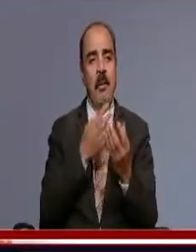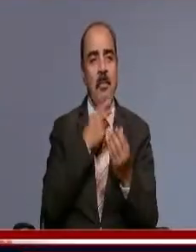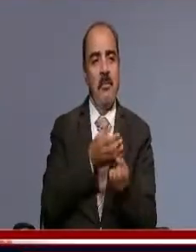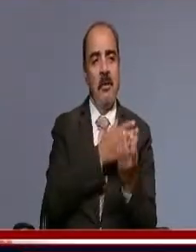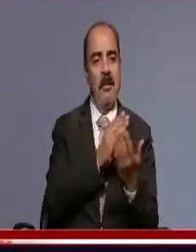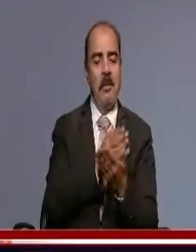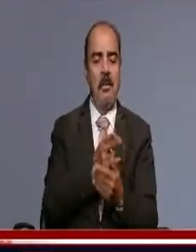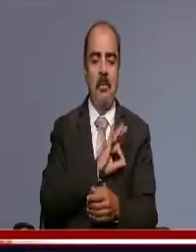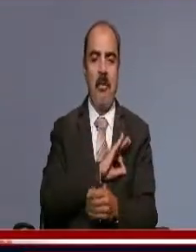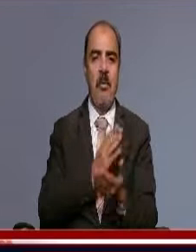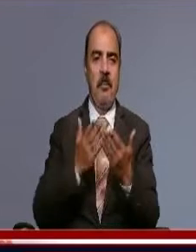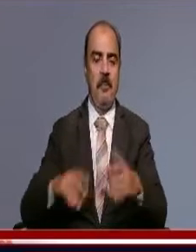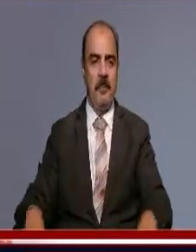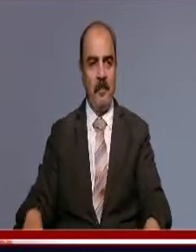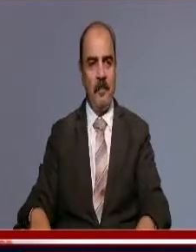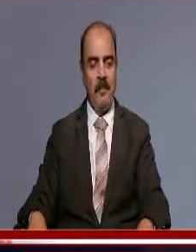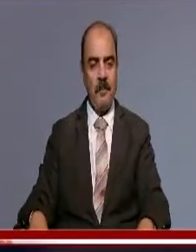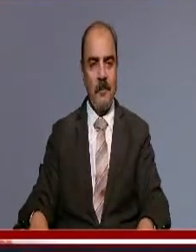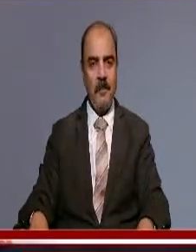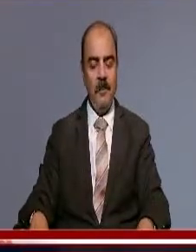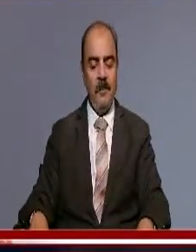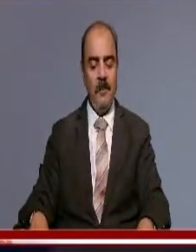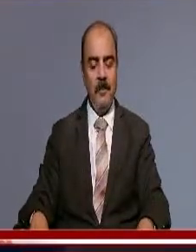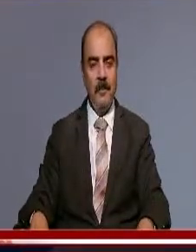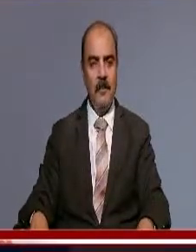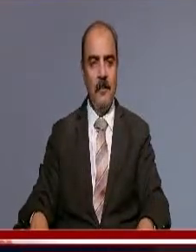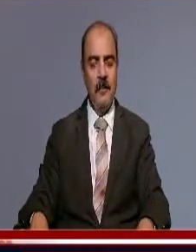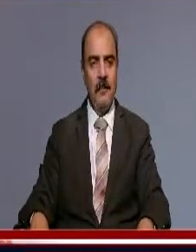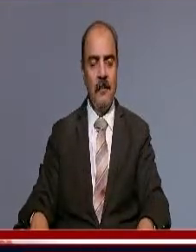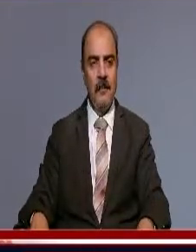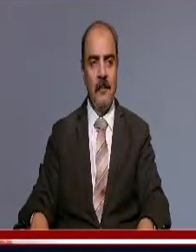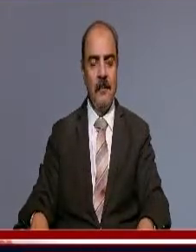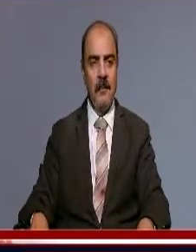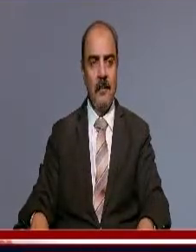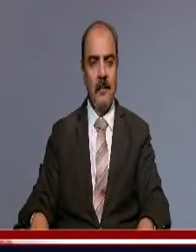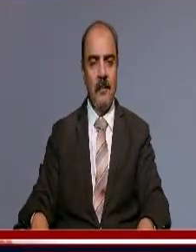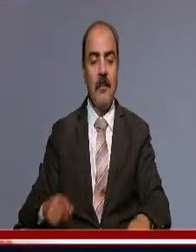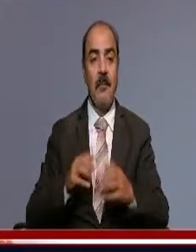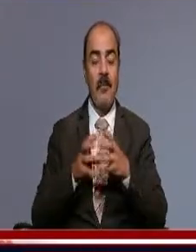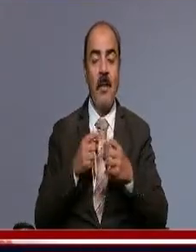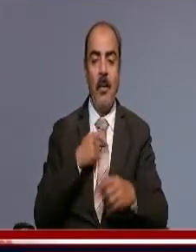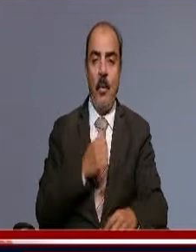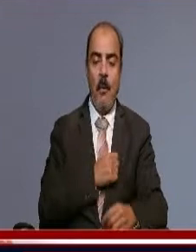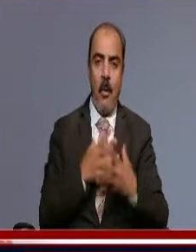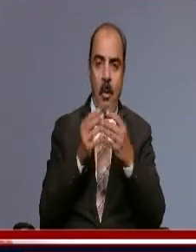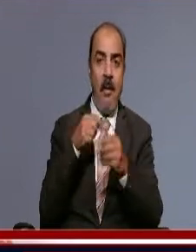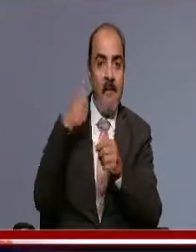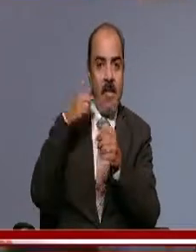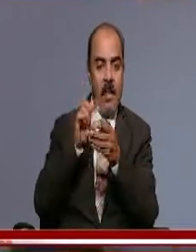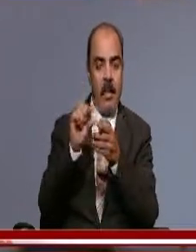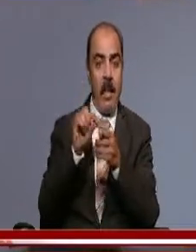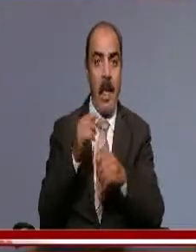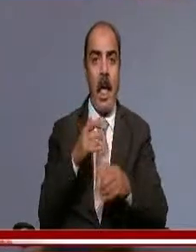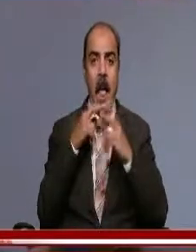وحابب اقول ان الفيلم اسمه كلام من القلب، بس بعد ما حضرتك هتشوفوه هتشوفوا الست الجميله، اللي كان نفسي اسميه الست الجميله، اللي